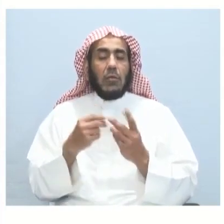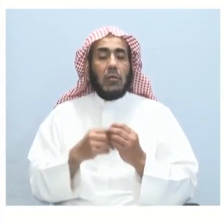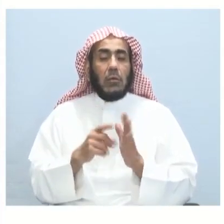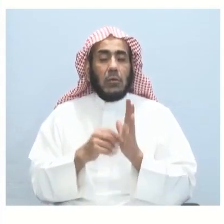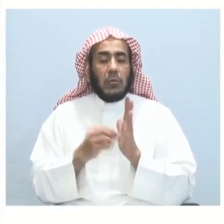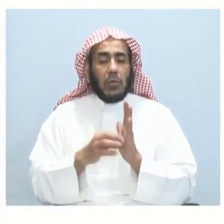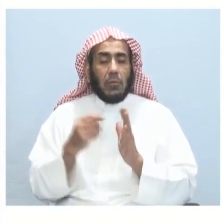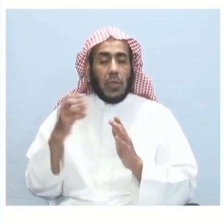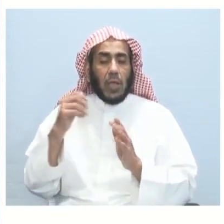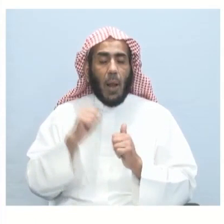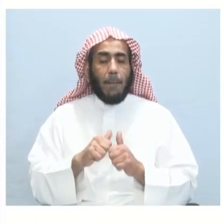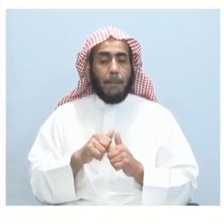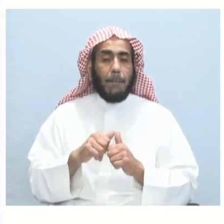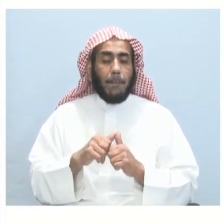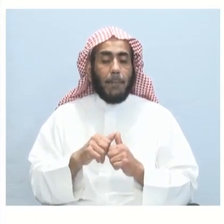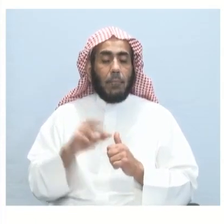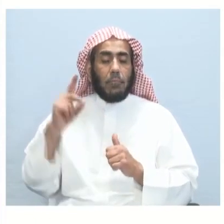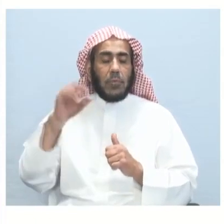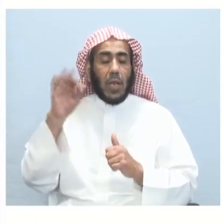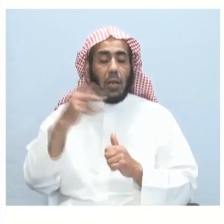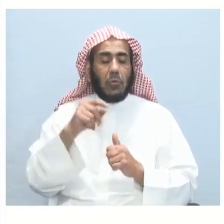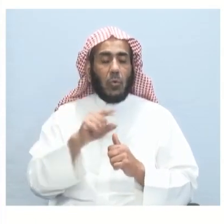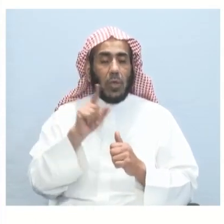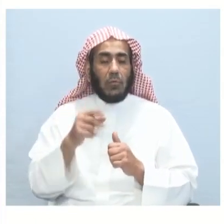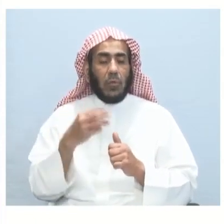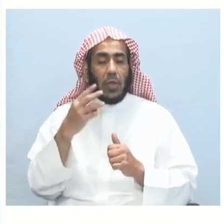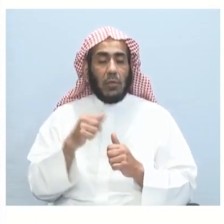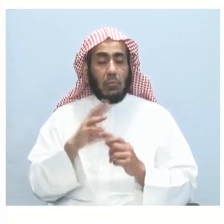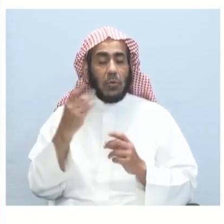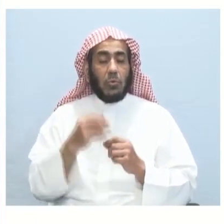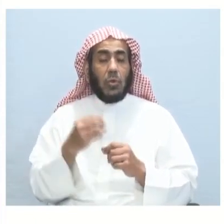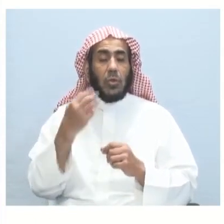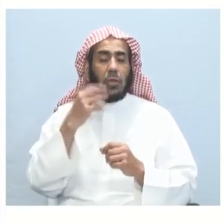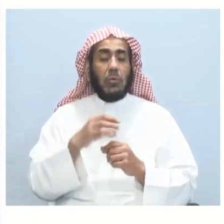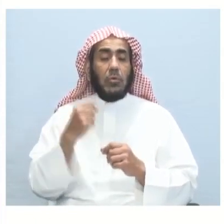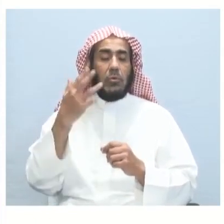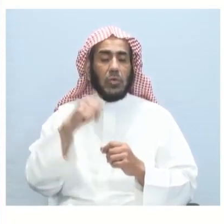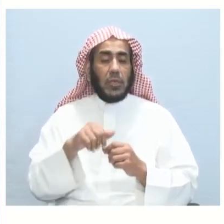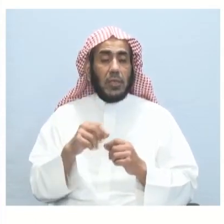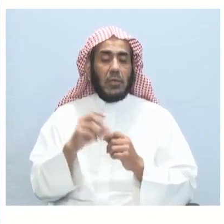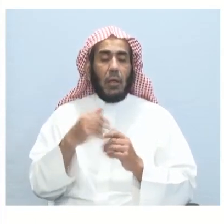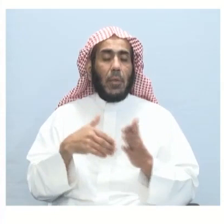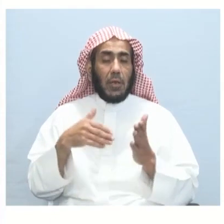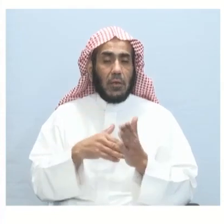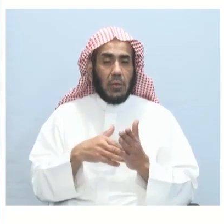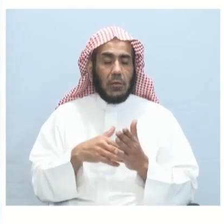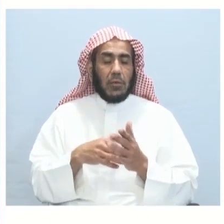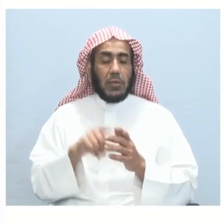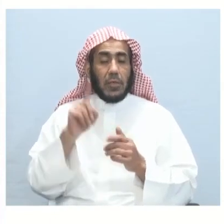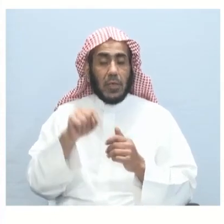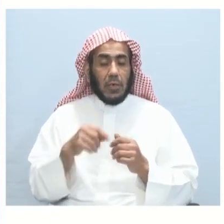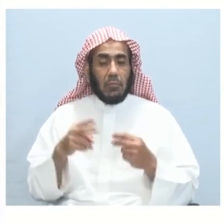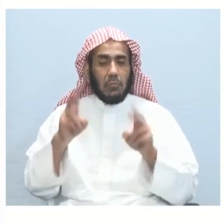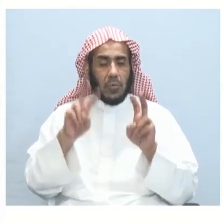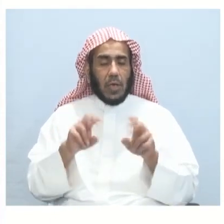النقطي الثالث نكتب الطالب طلال عبد الرزاق هو الطالب الثالث بمجموعه 397 درجه بعد ذلك نضغط على زر